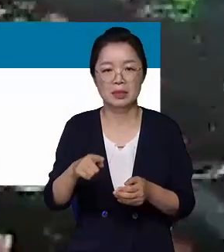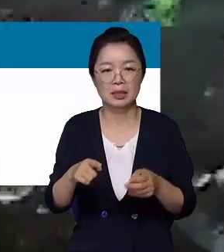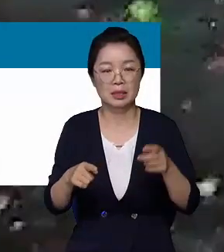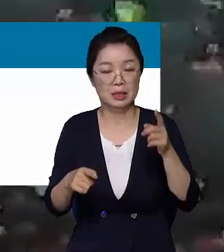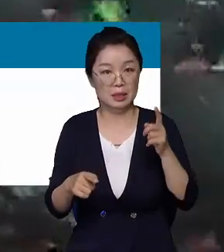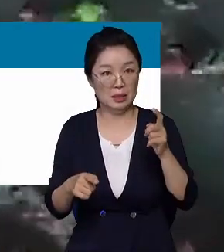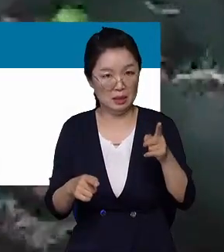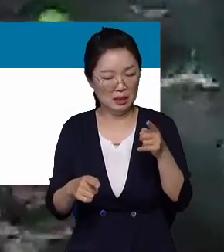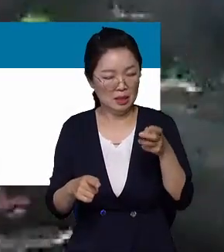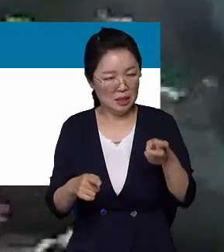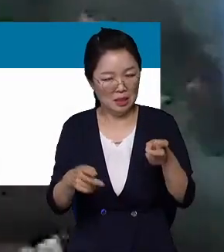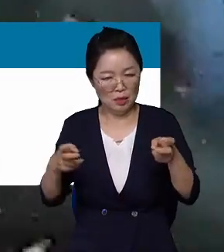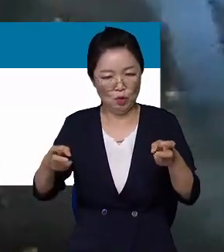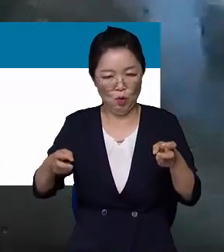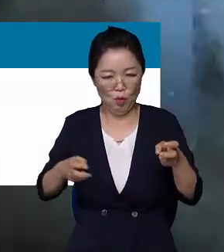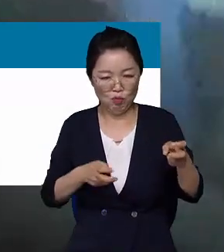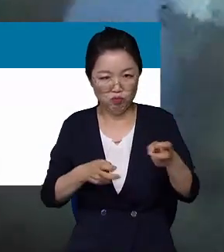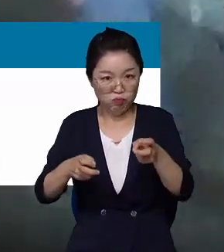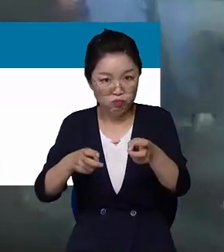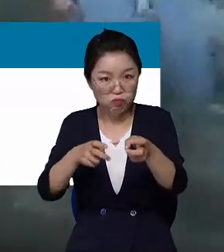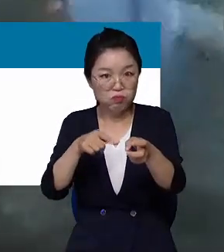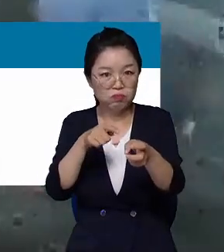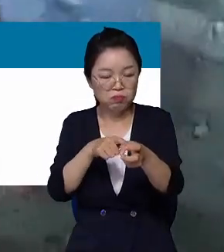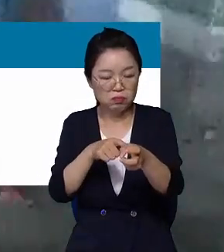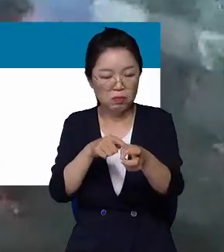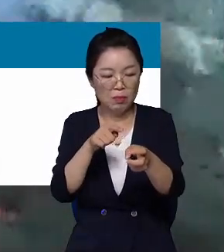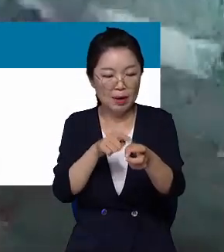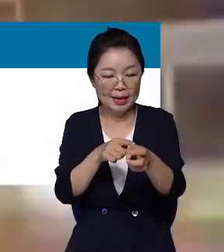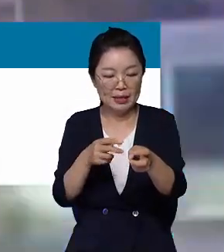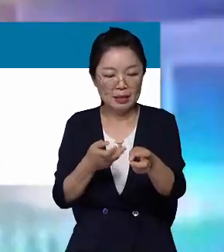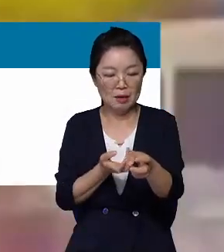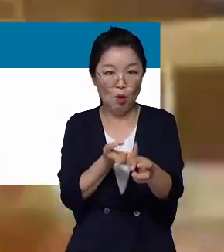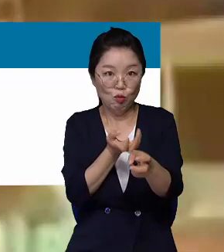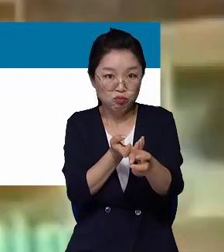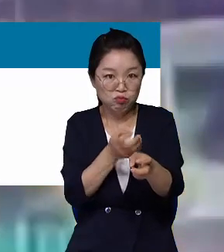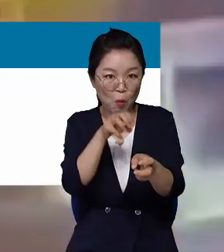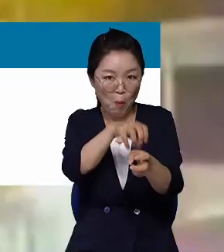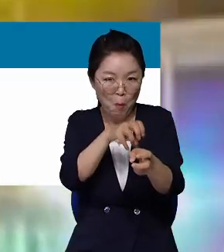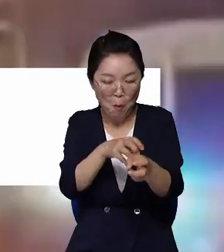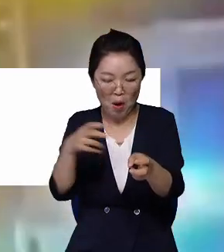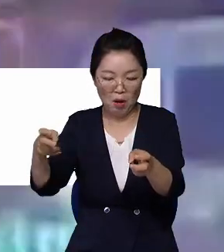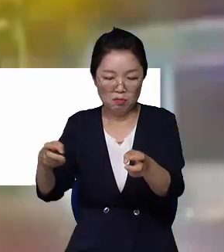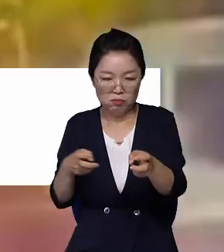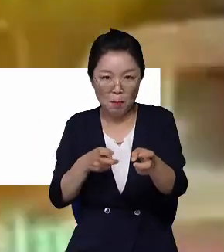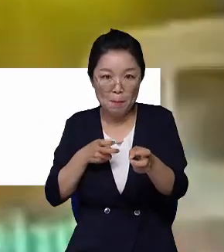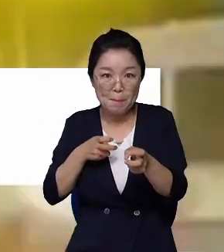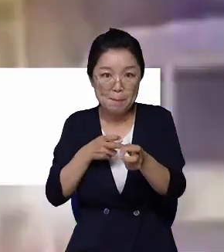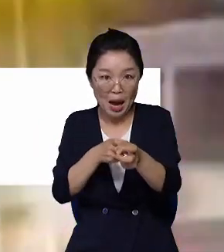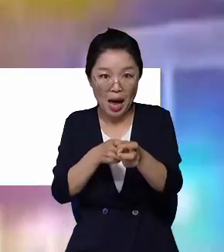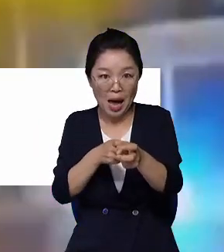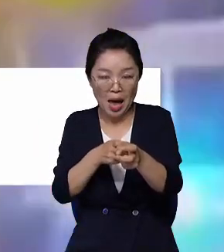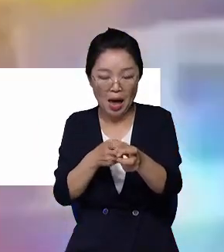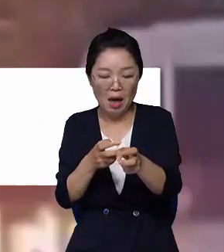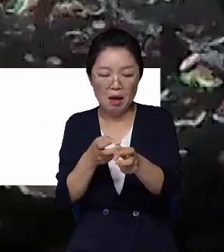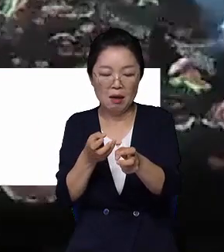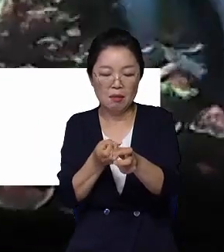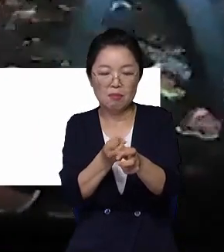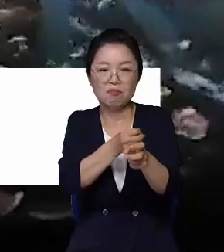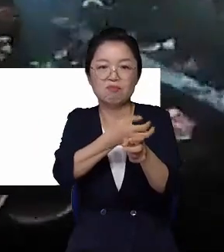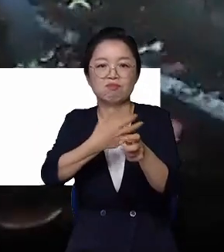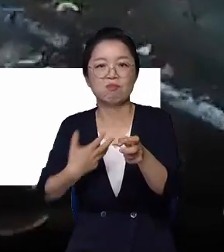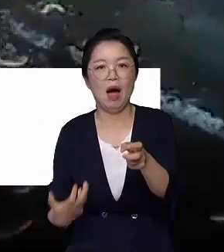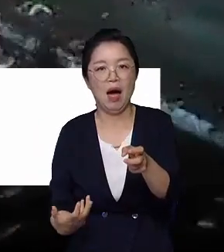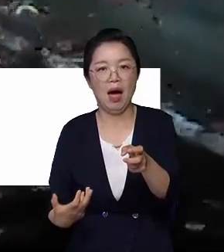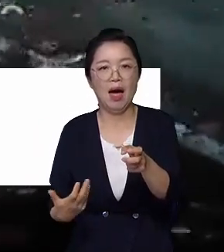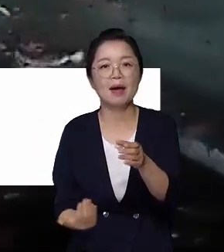나란히 가고 있어요. 이 차로예요. 20V 화물 차량이 1톤 차량 후미를 추돌을 해가지고 그점에 수박이 있었나 봐요. 그러니까